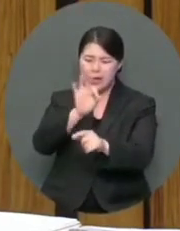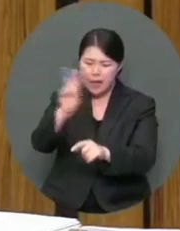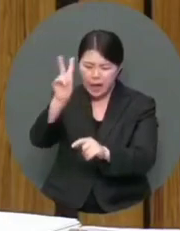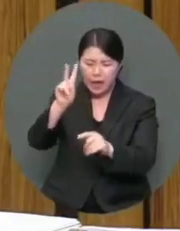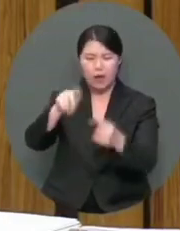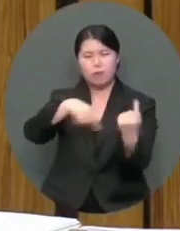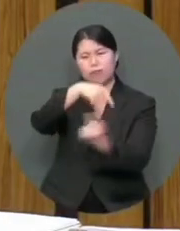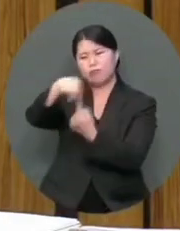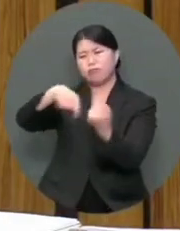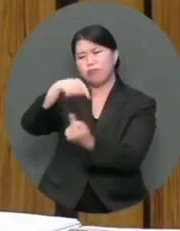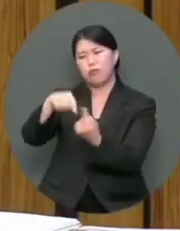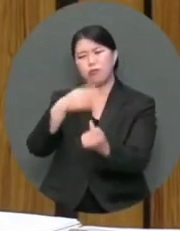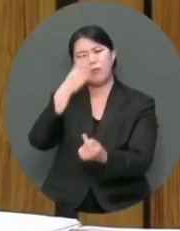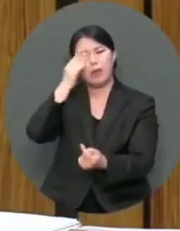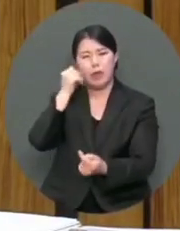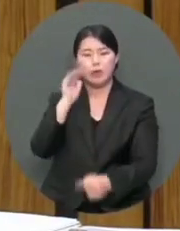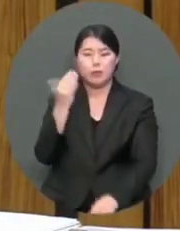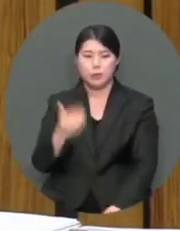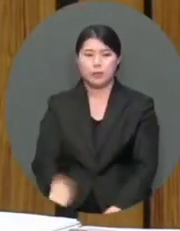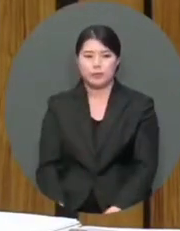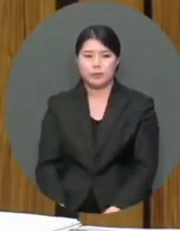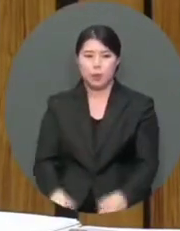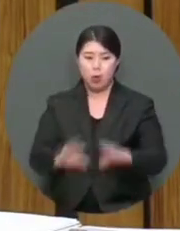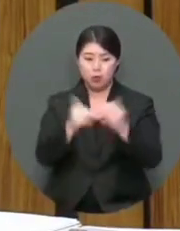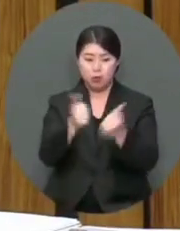있는 국회의원들도 다 평가받습니다. 유권자들한테.